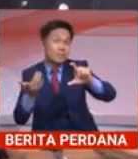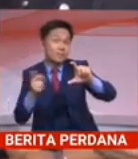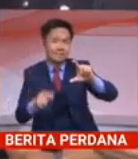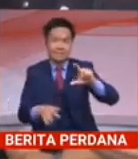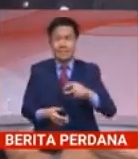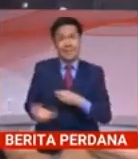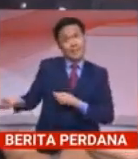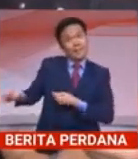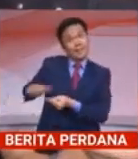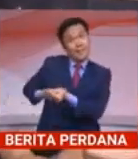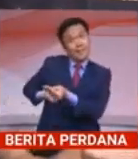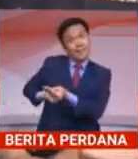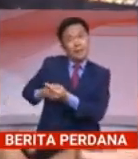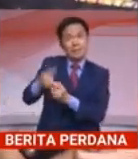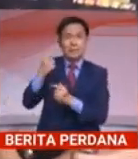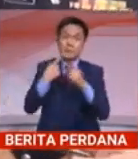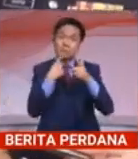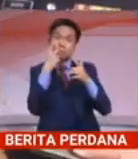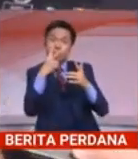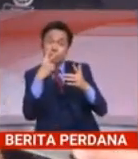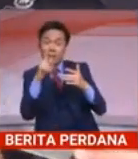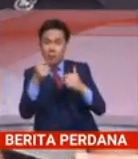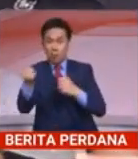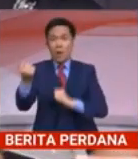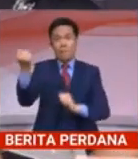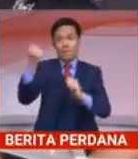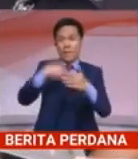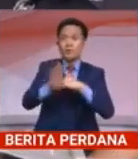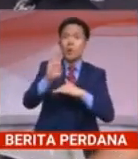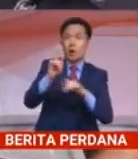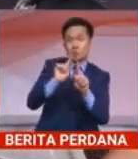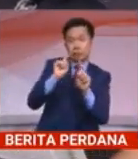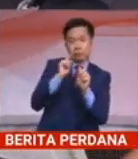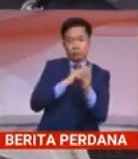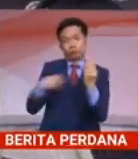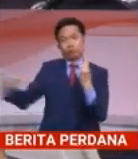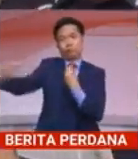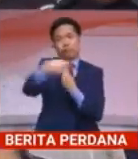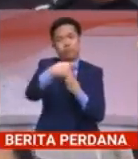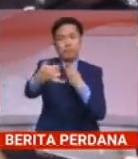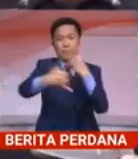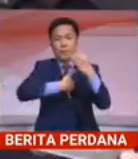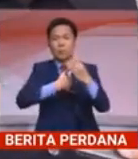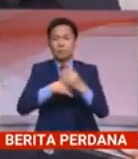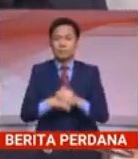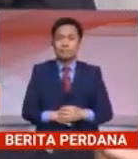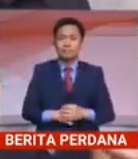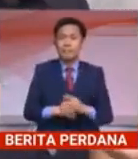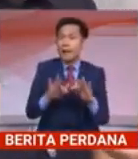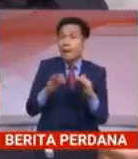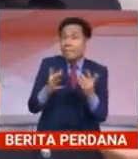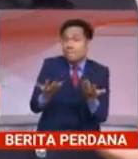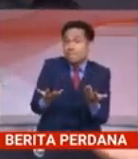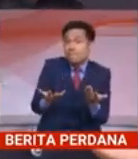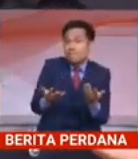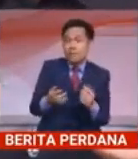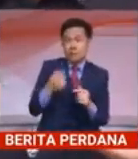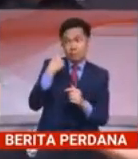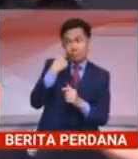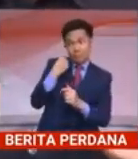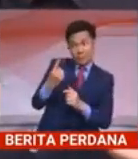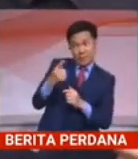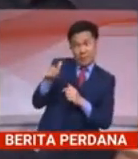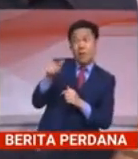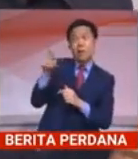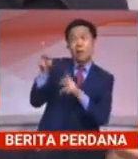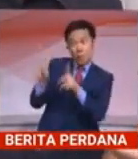perusahaan di sini sebelum dibenarkan masuk sama ada melalui pintu hadapan ataupun di pintu belakang. Dan taktik mereka ialah mereka hanya membenarkan mereka-mereka yang